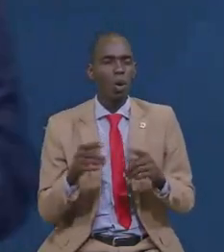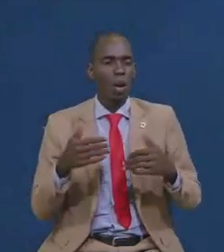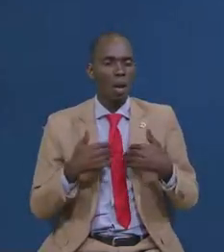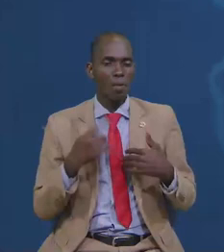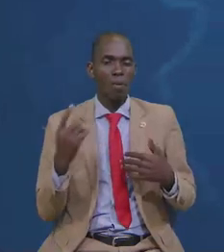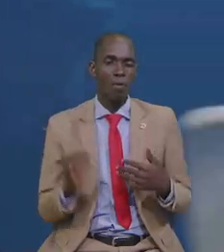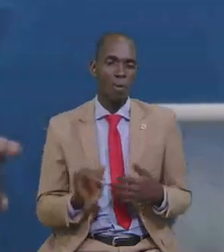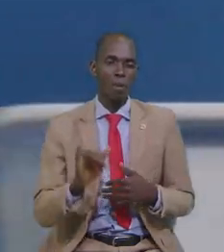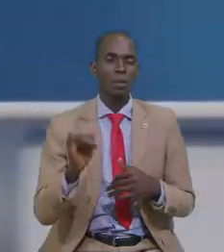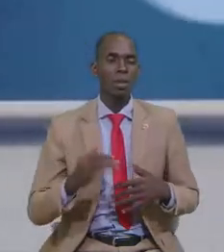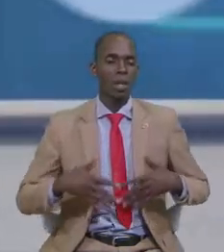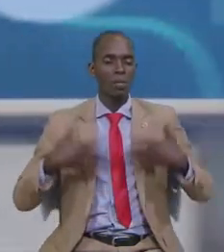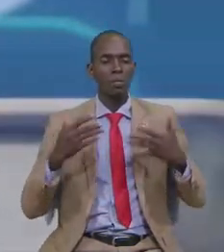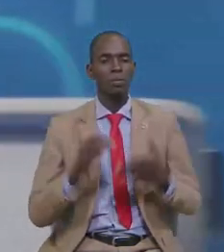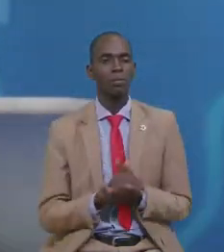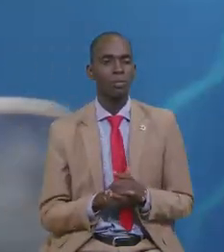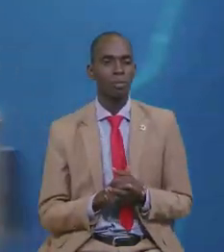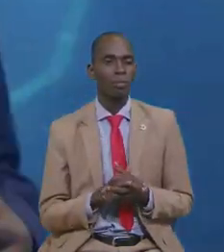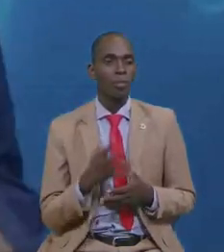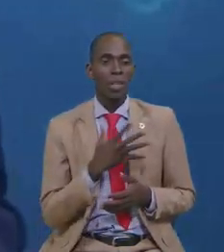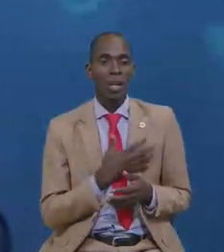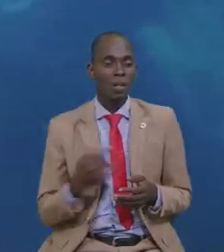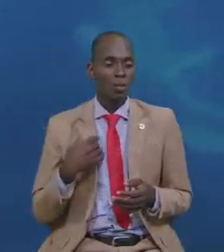ait la vie éternelle.